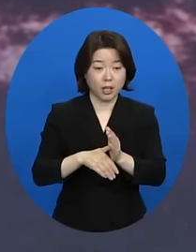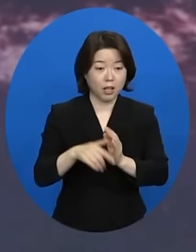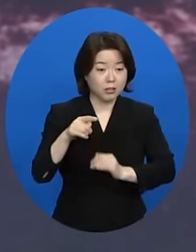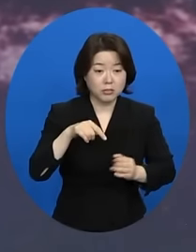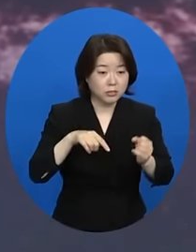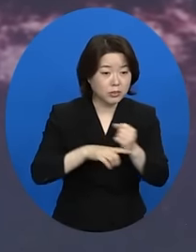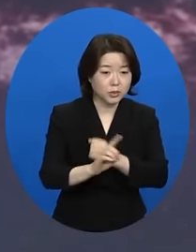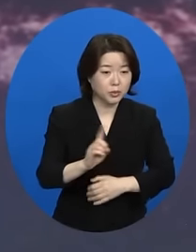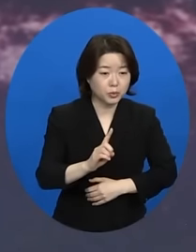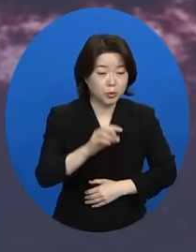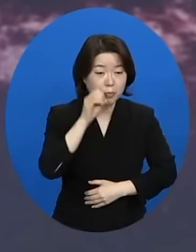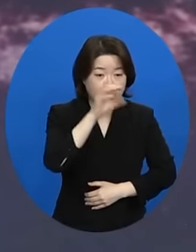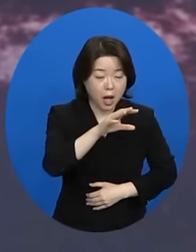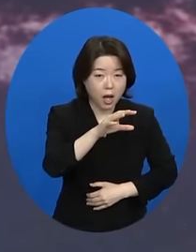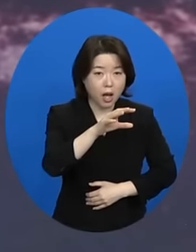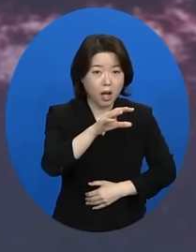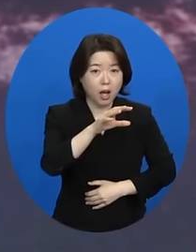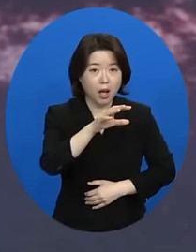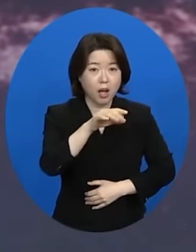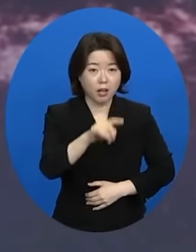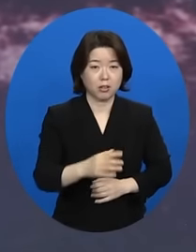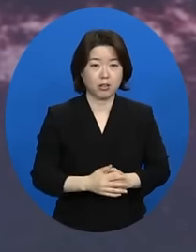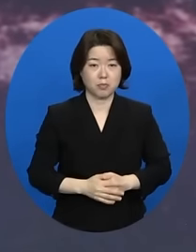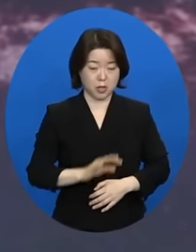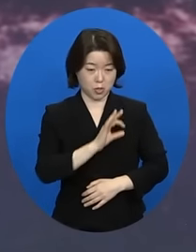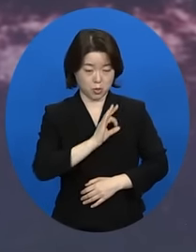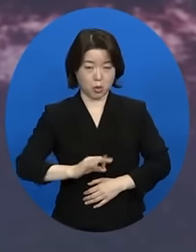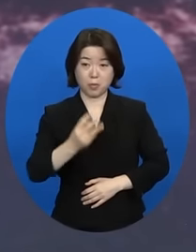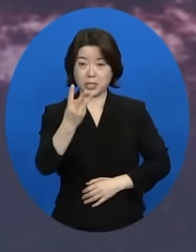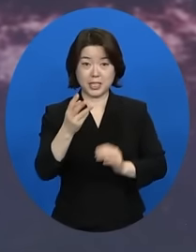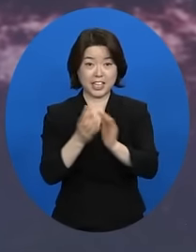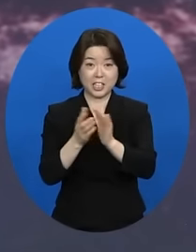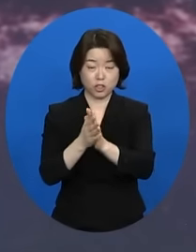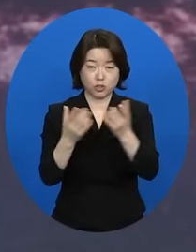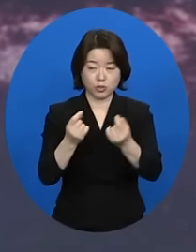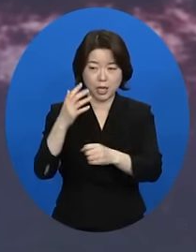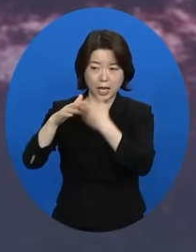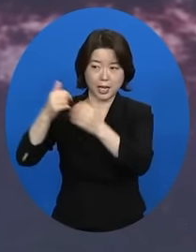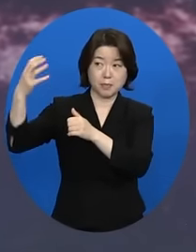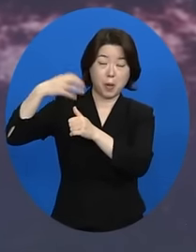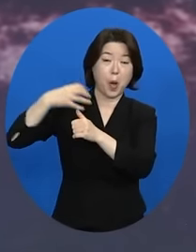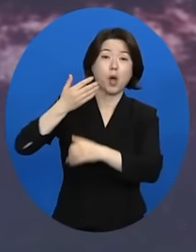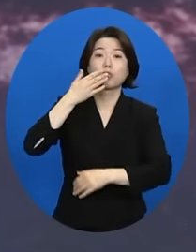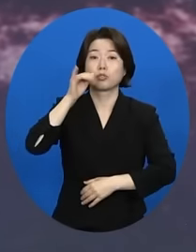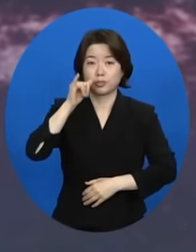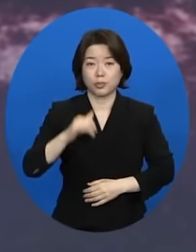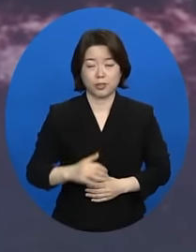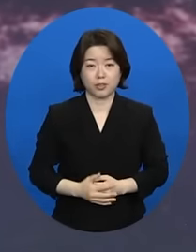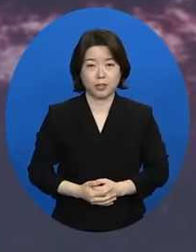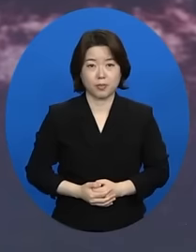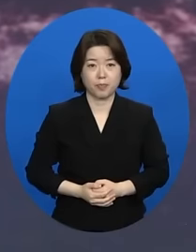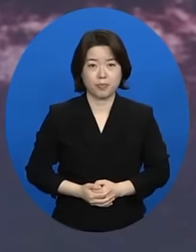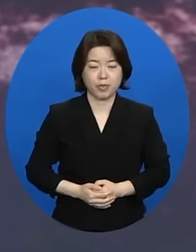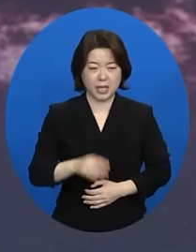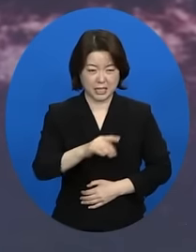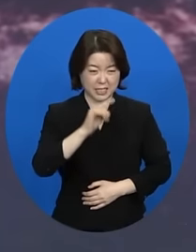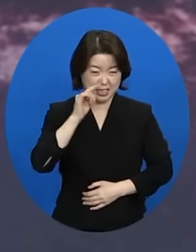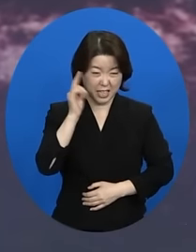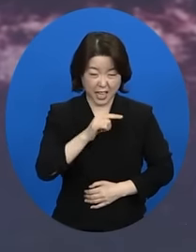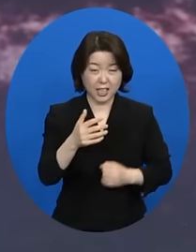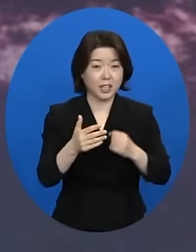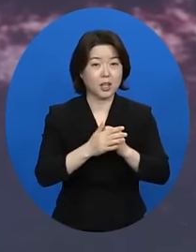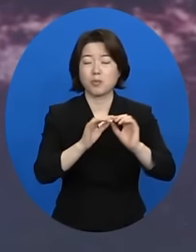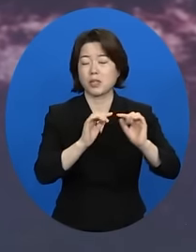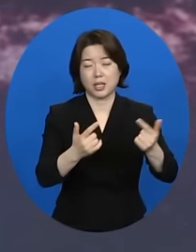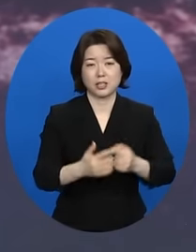원인을 말해주려 하다가는 욥의 세 친구들처럼 하나님께 책망을 받을지도 몰라요. 그가 뭐 악해서 그런 것이